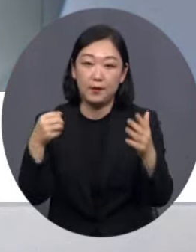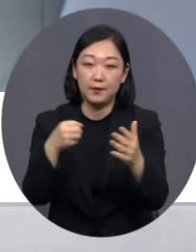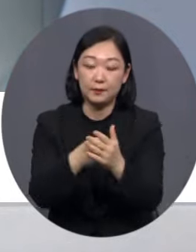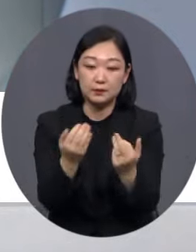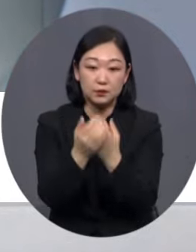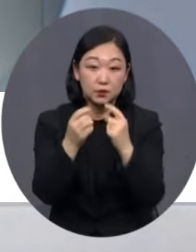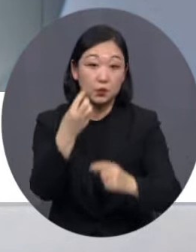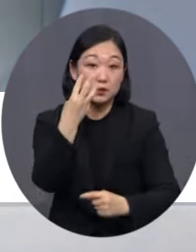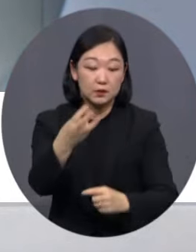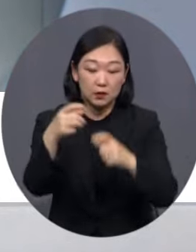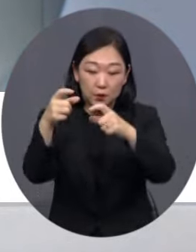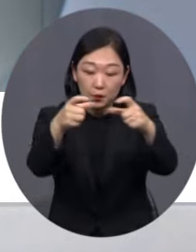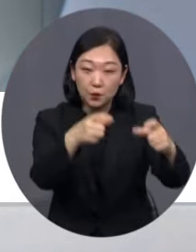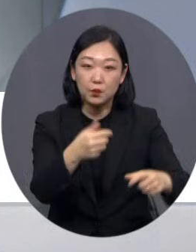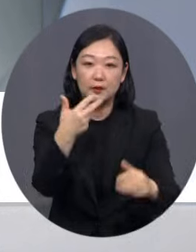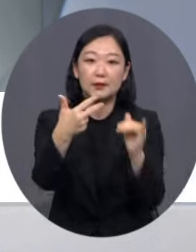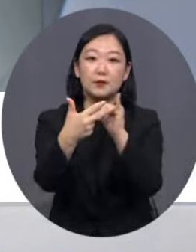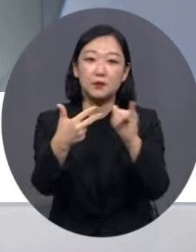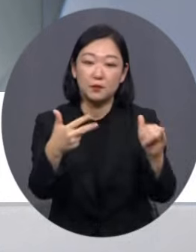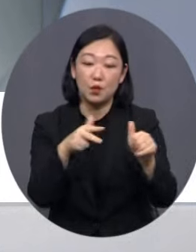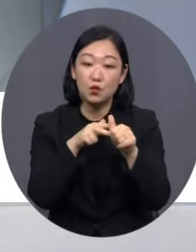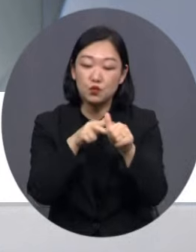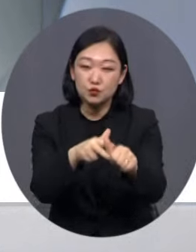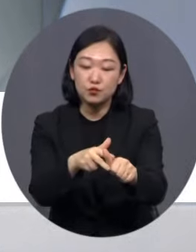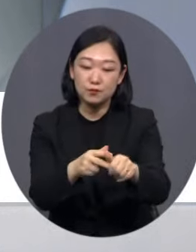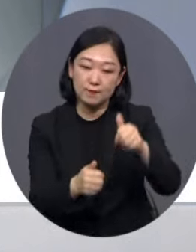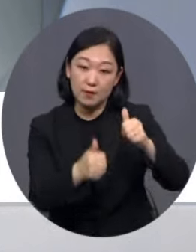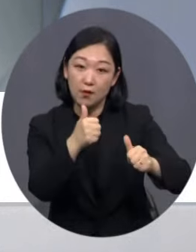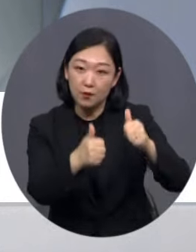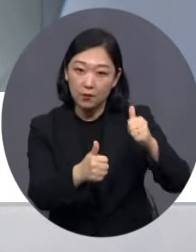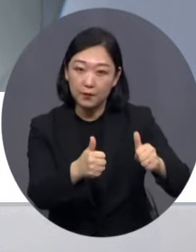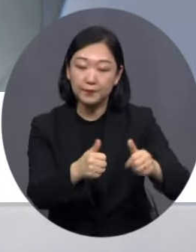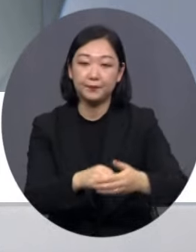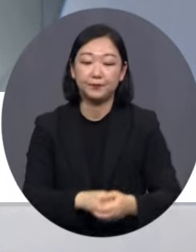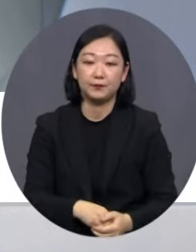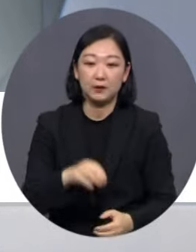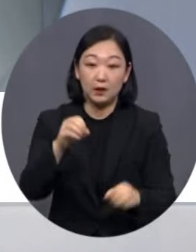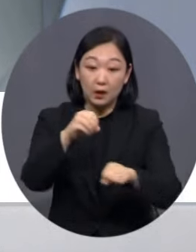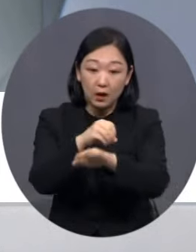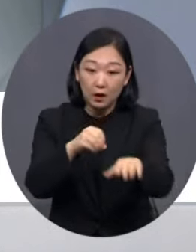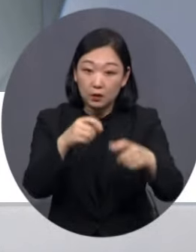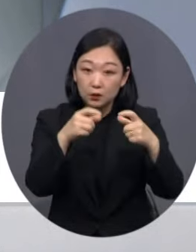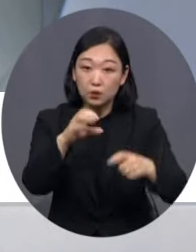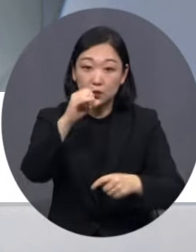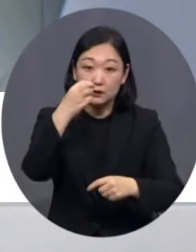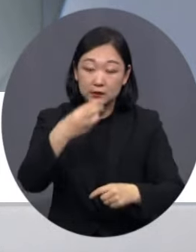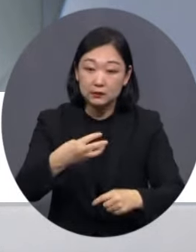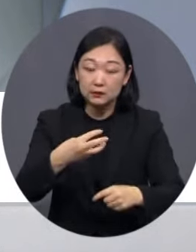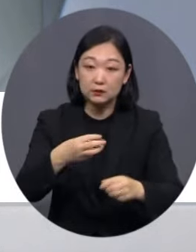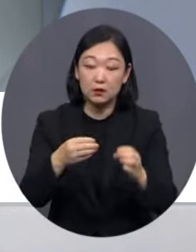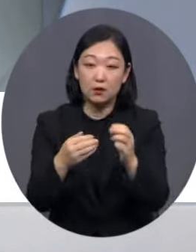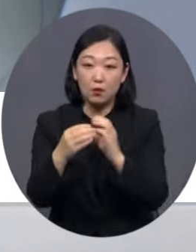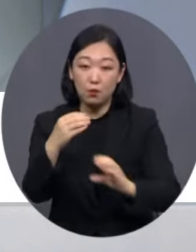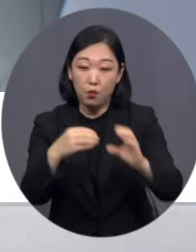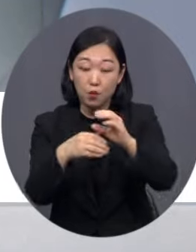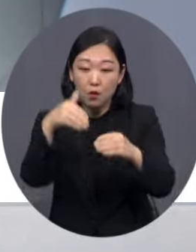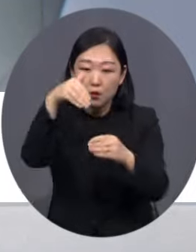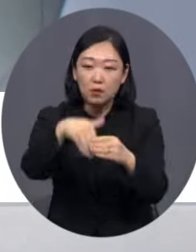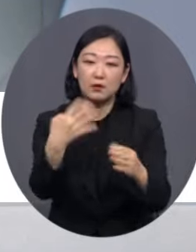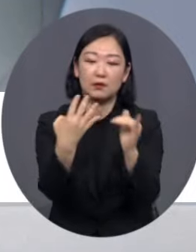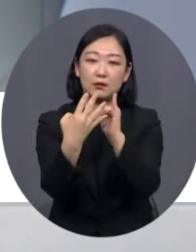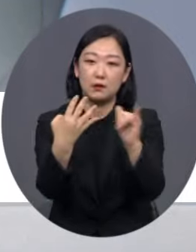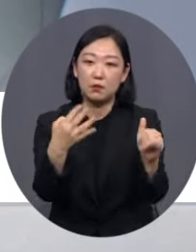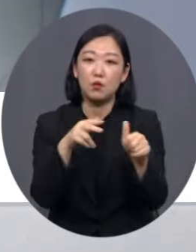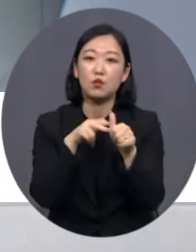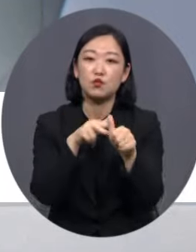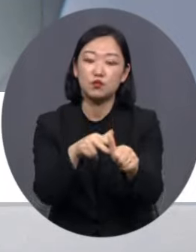선거구에서 어두 일곱명의 후보가 선거전을 펼치고 아라동을 보궐 선거에는 네명이 후보로